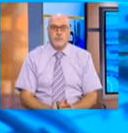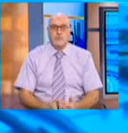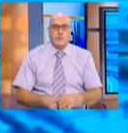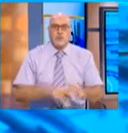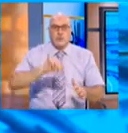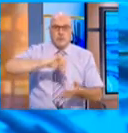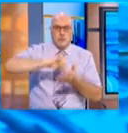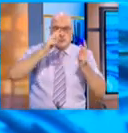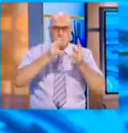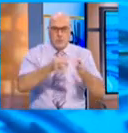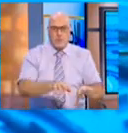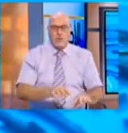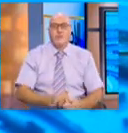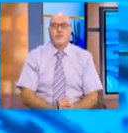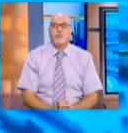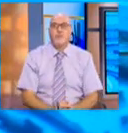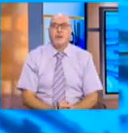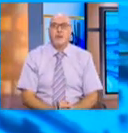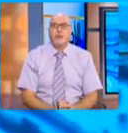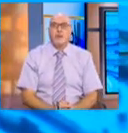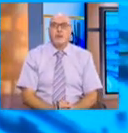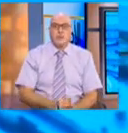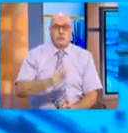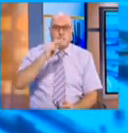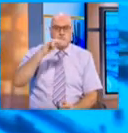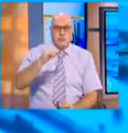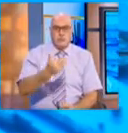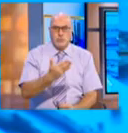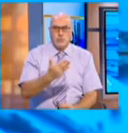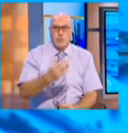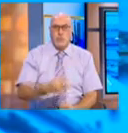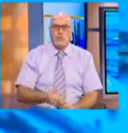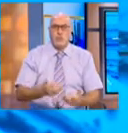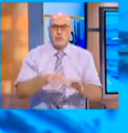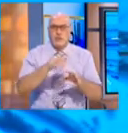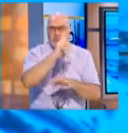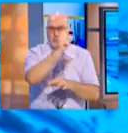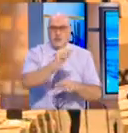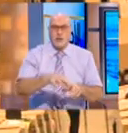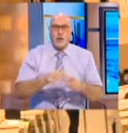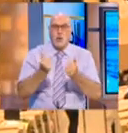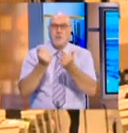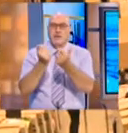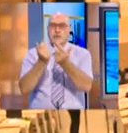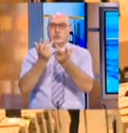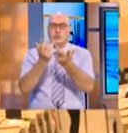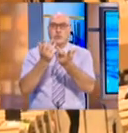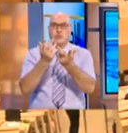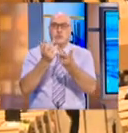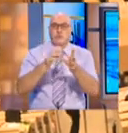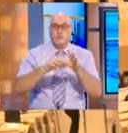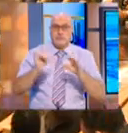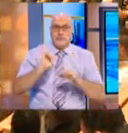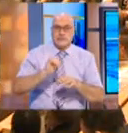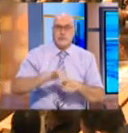بالمركز الدولي للمؤتمرات عبد اللطيف رحال، تتواصل لليوم الثاني على التوالي القمة الإفريقية للرقمنة التي انطلقت أمس من تنظيم